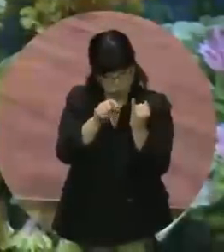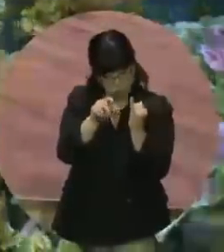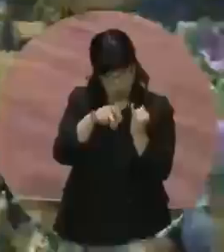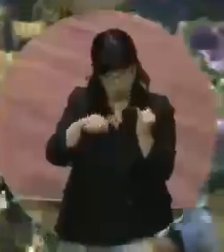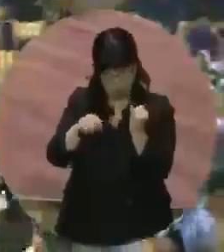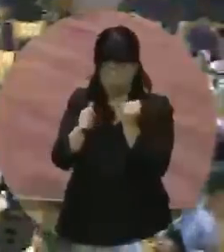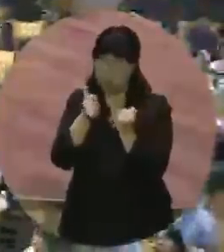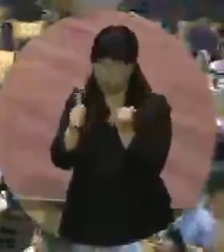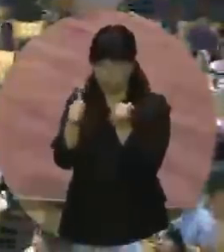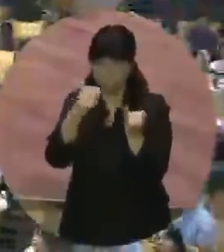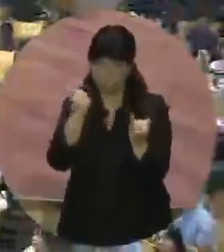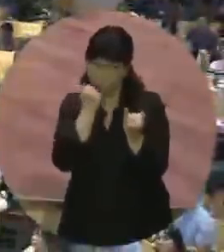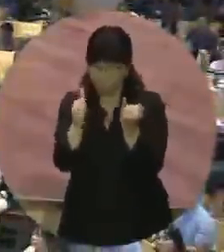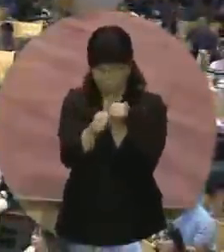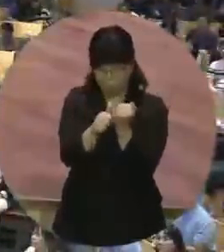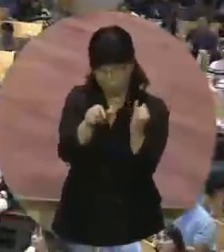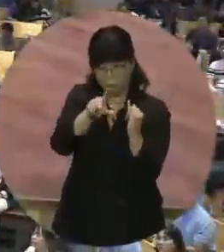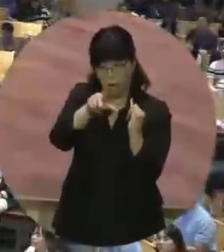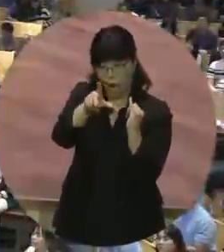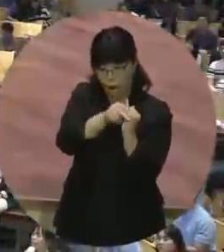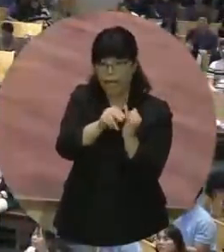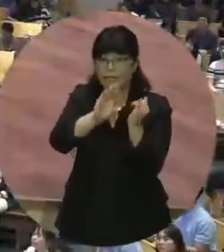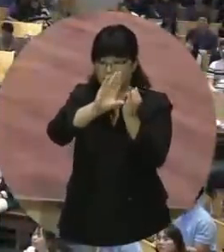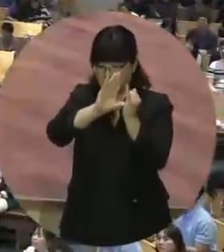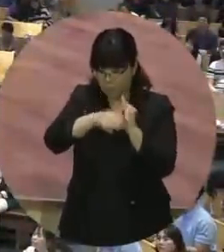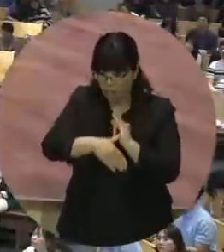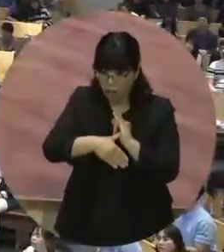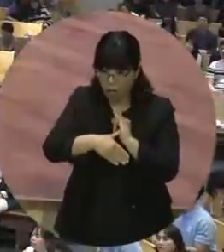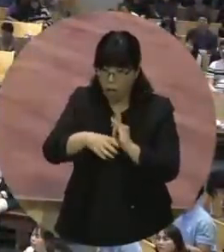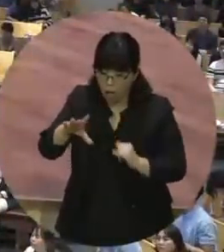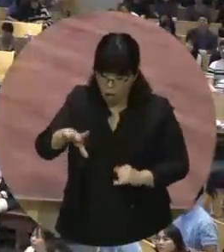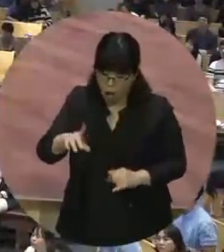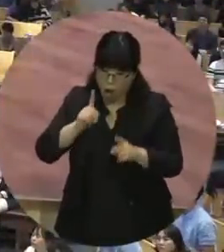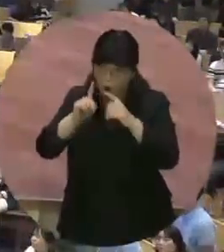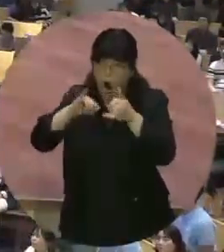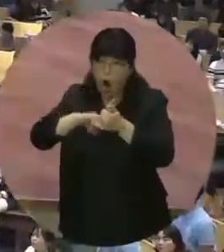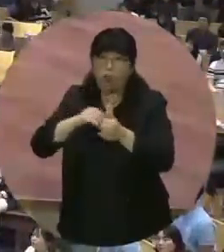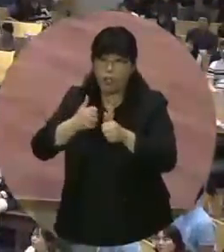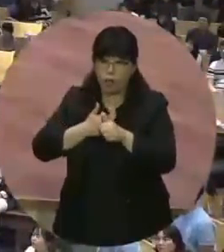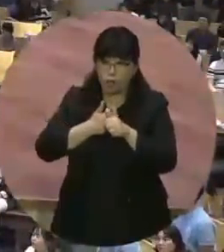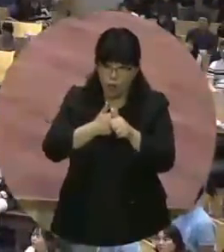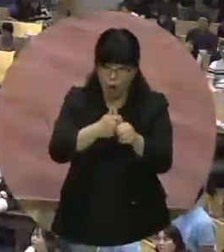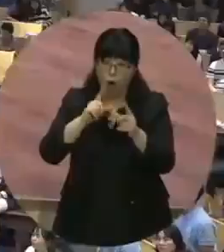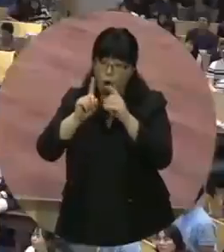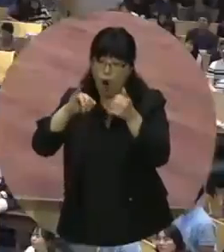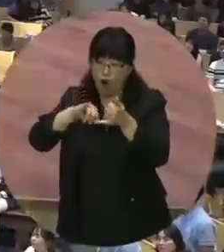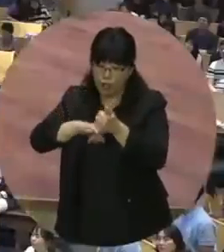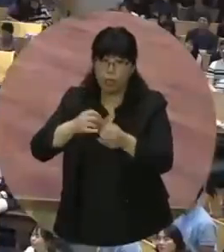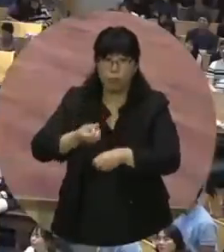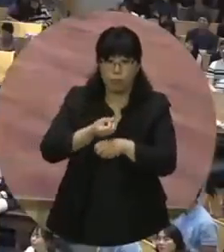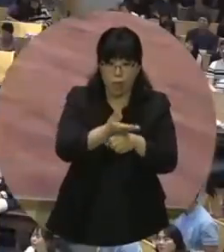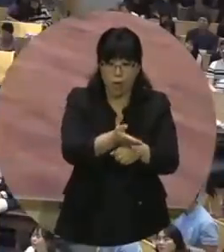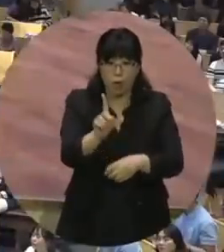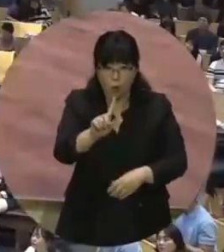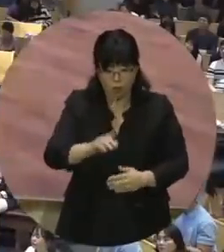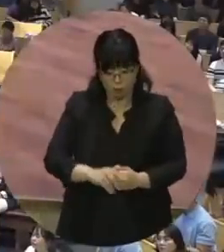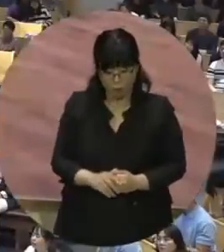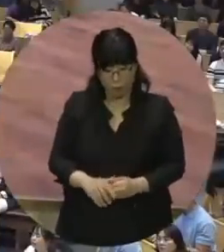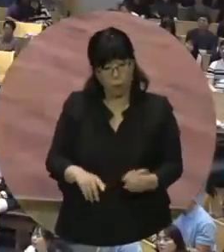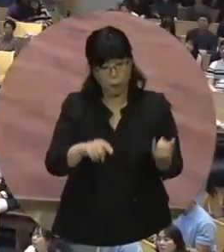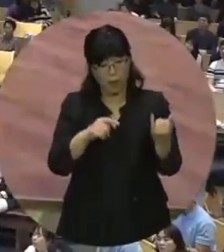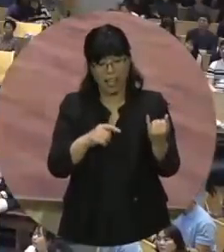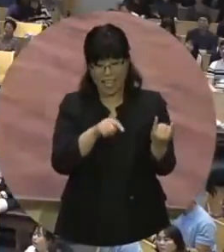너 복중에서부터 나누리라. 이 족속이 저 족속보다 강하겠고 큰 자가 어린 자를